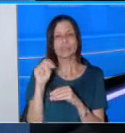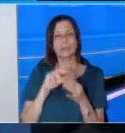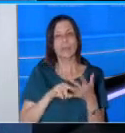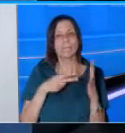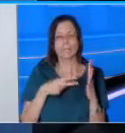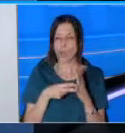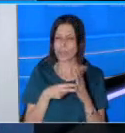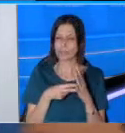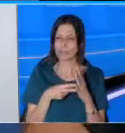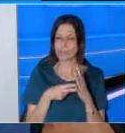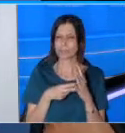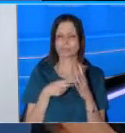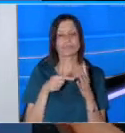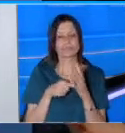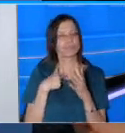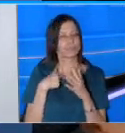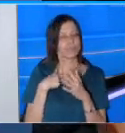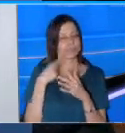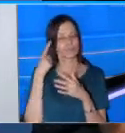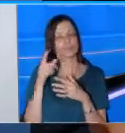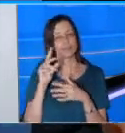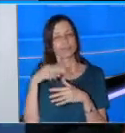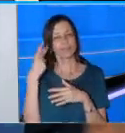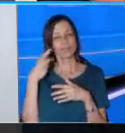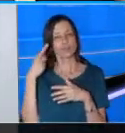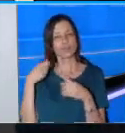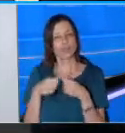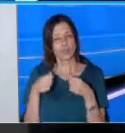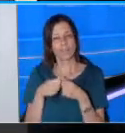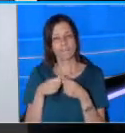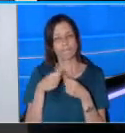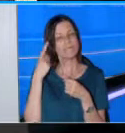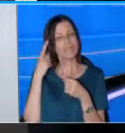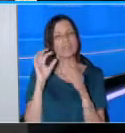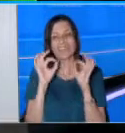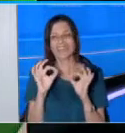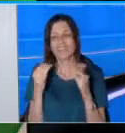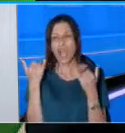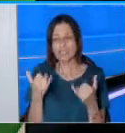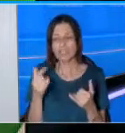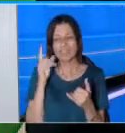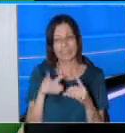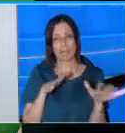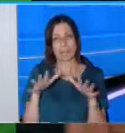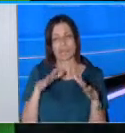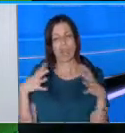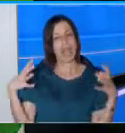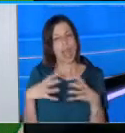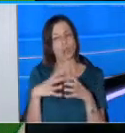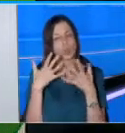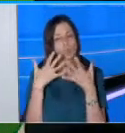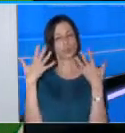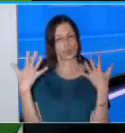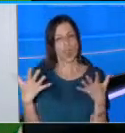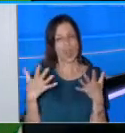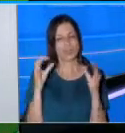הפוליטיים, כי אני מניח שאת איש שותפה להנחה הזו, שדווקא בעת הזו צריך ממשלת אחדות רחבה, דווקא